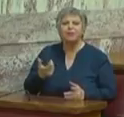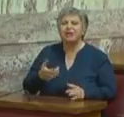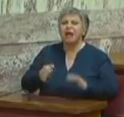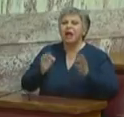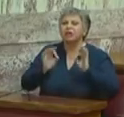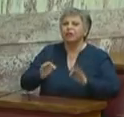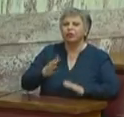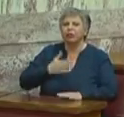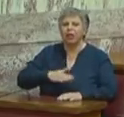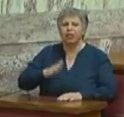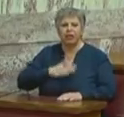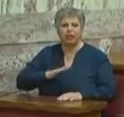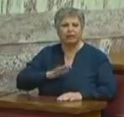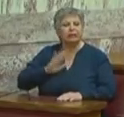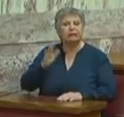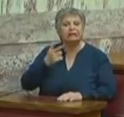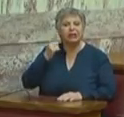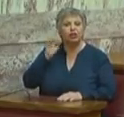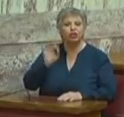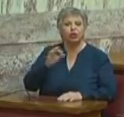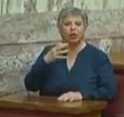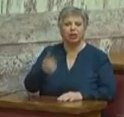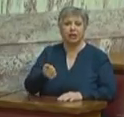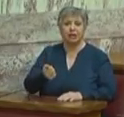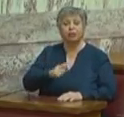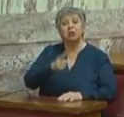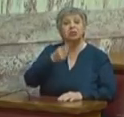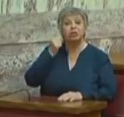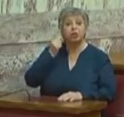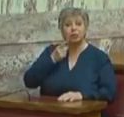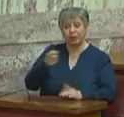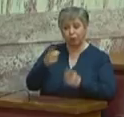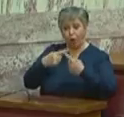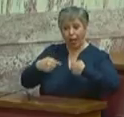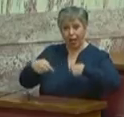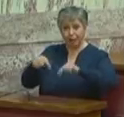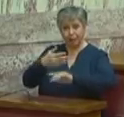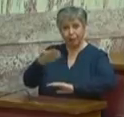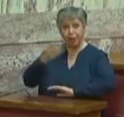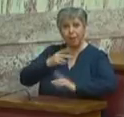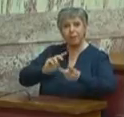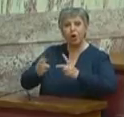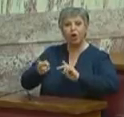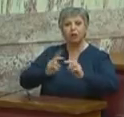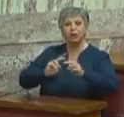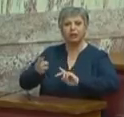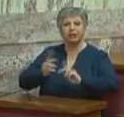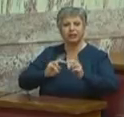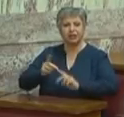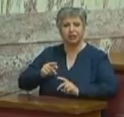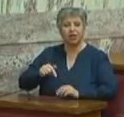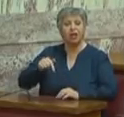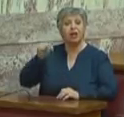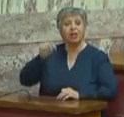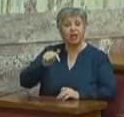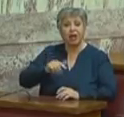αυτό ότι ακόμα κι αν συσταθεί η Προανακριτική Επιτροπή θα οδηγηθεί σε παραγραφή?